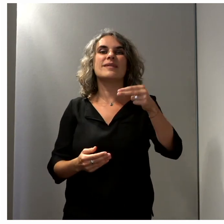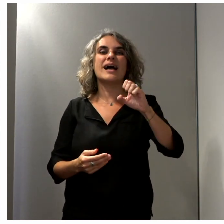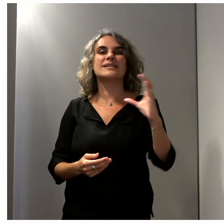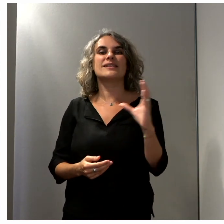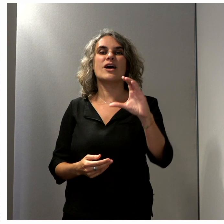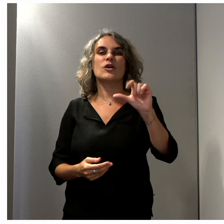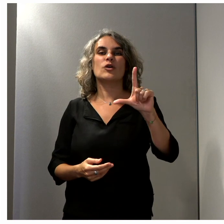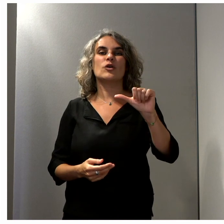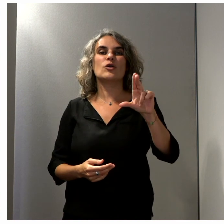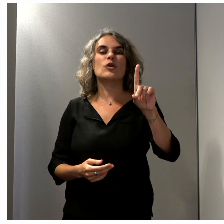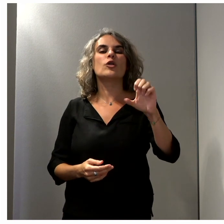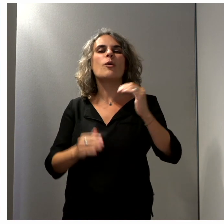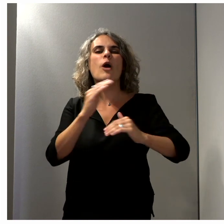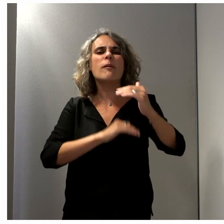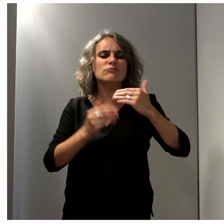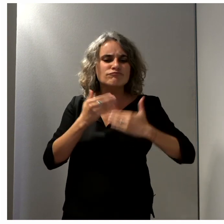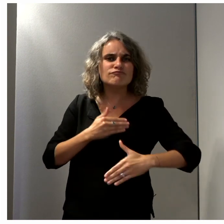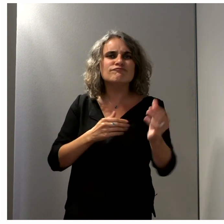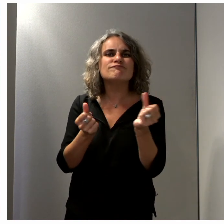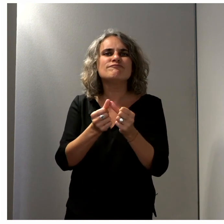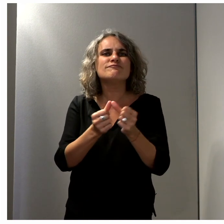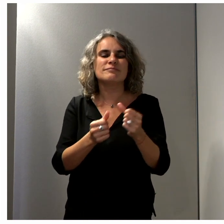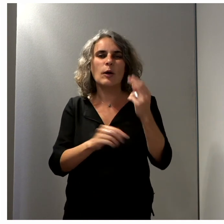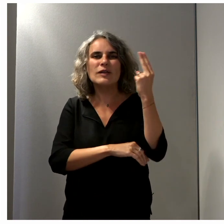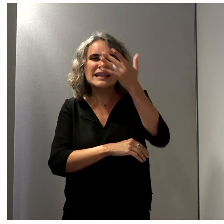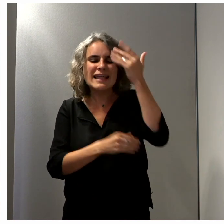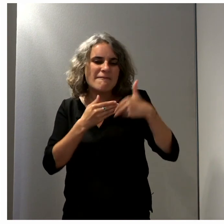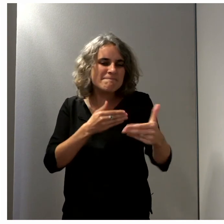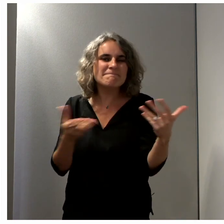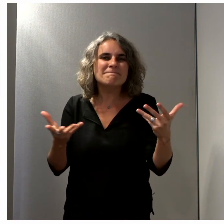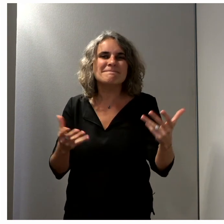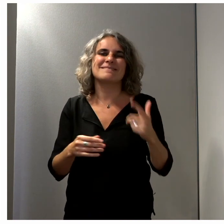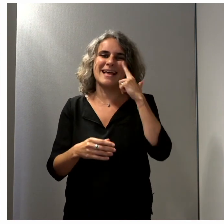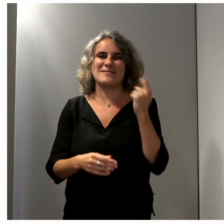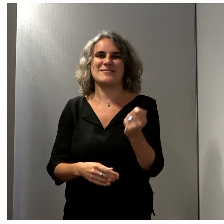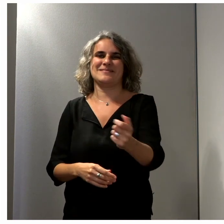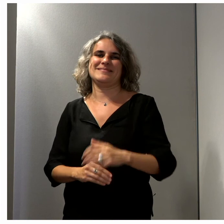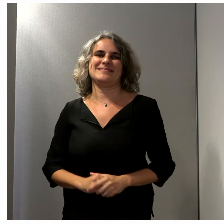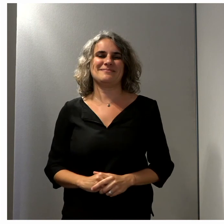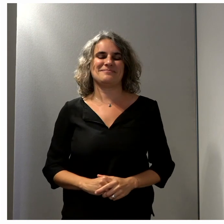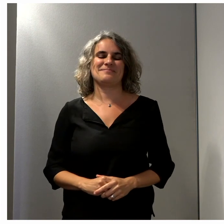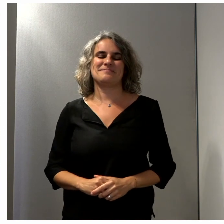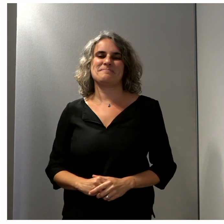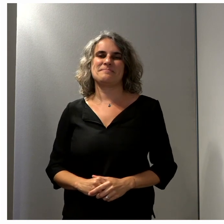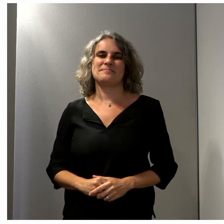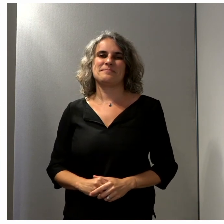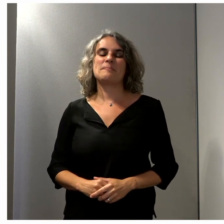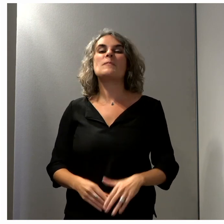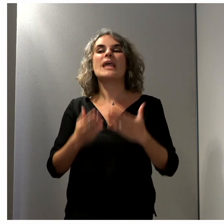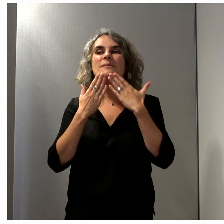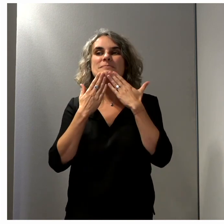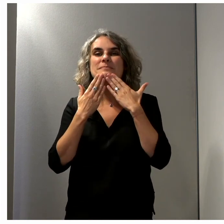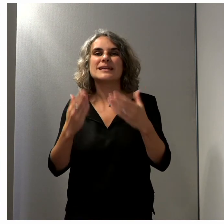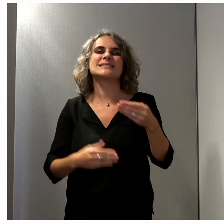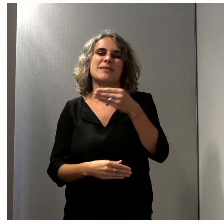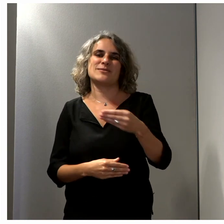pour vous donner la suite du programme de nos super universités d'été. À très bientôt. Merci beaucoup Mathieu, merci